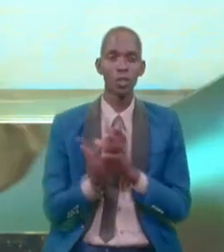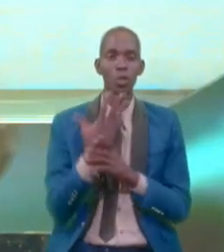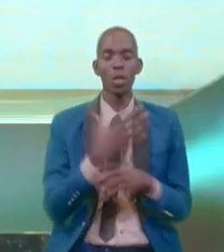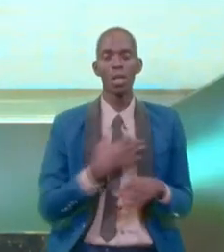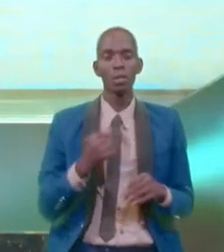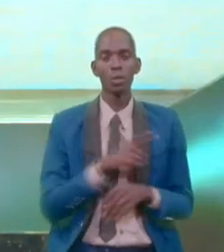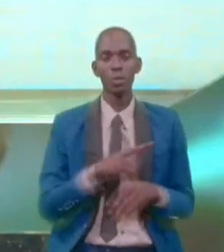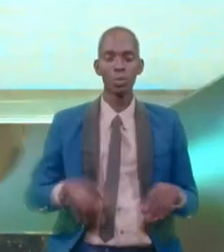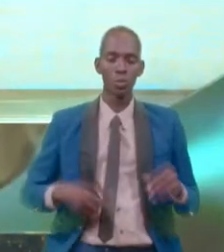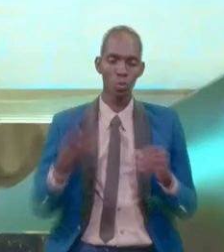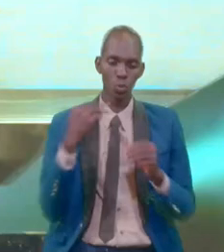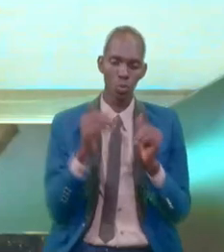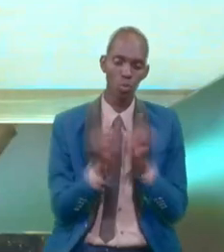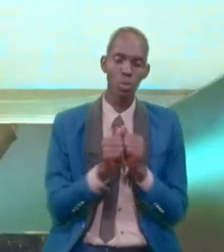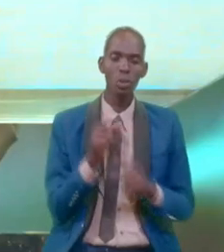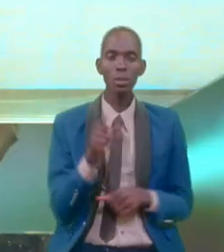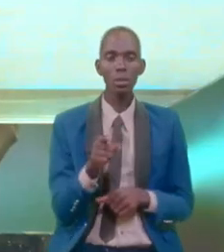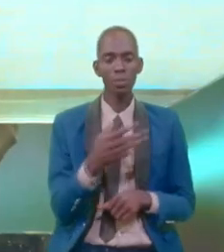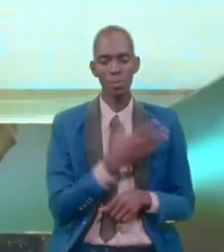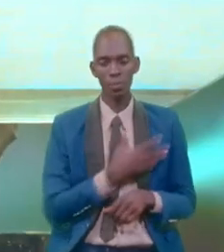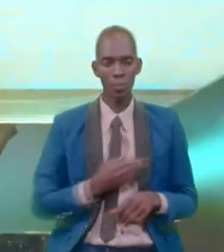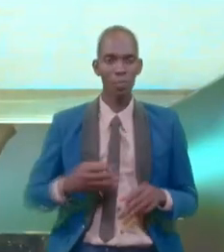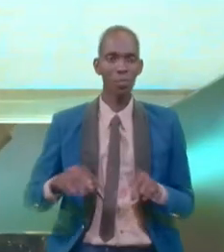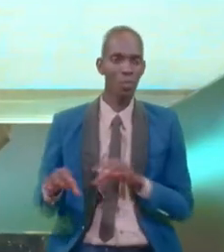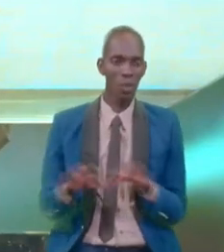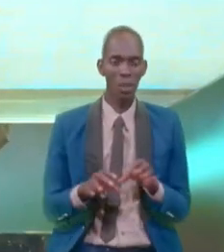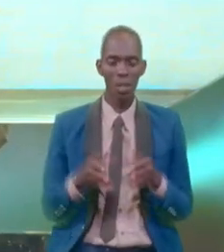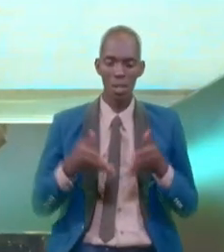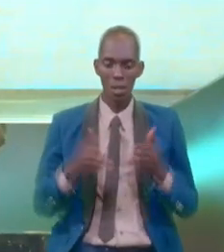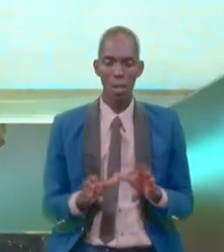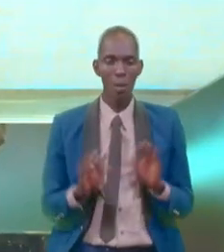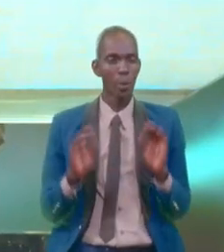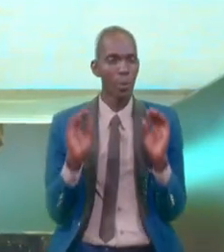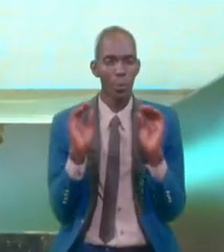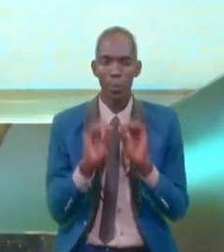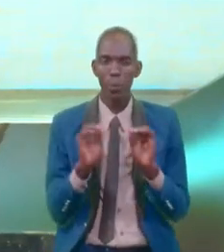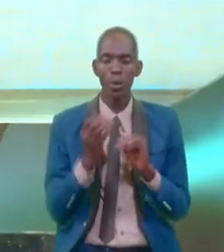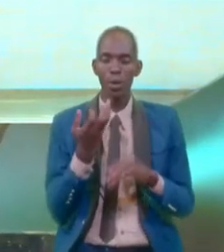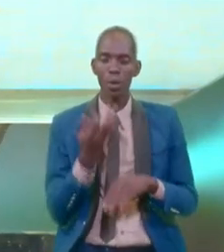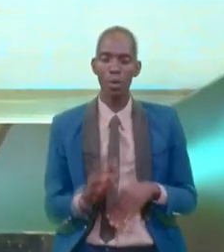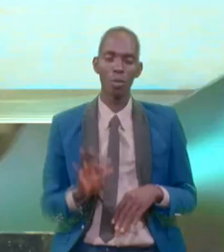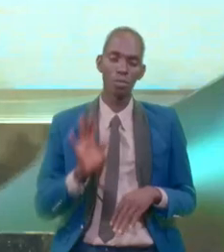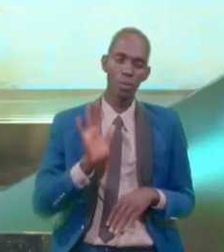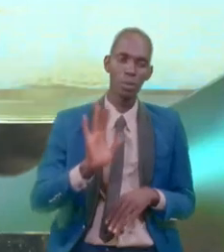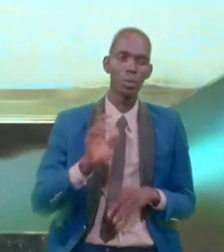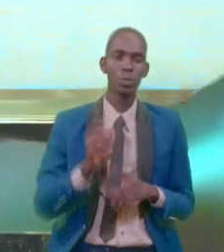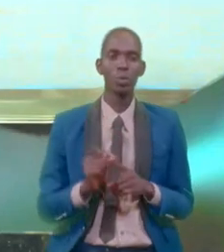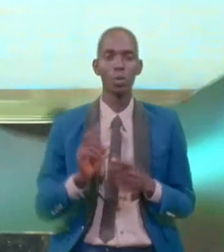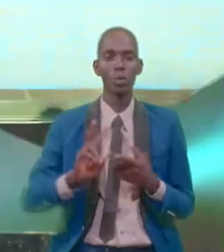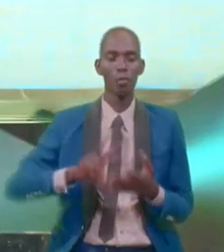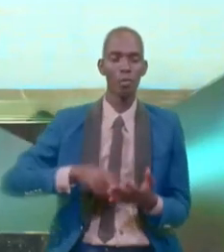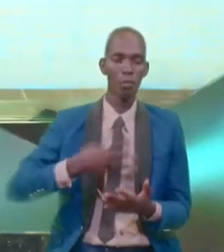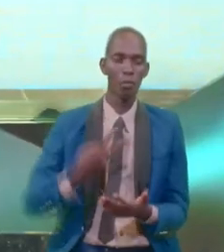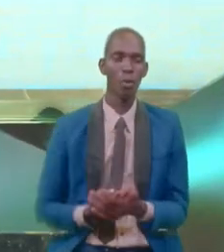Samuel grandissait, l'Éternel était avec lui. Et il ne laissa tomber à terre aucune